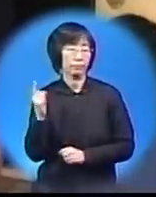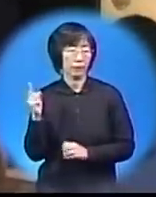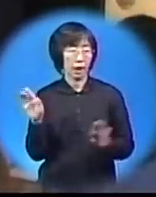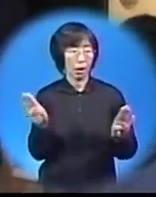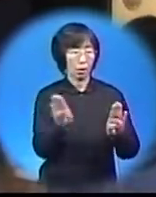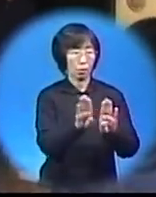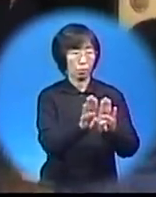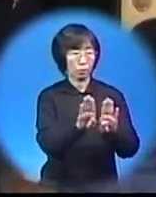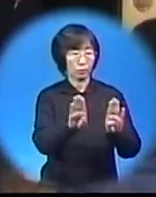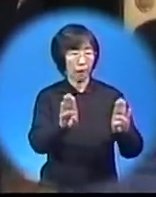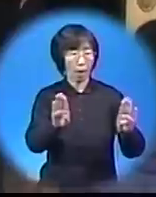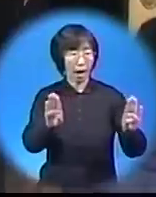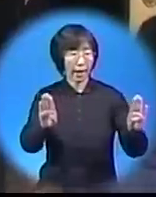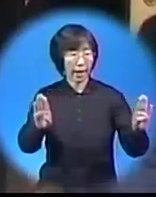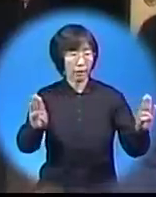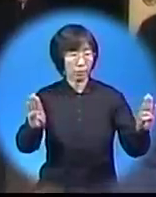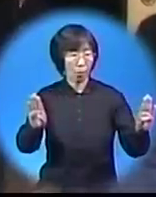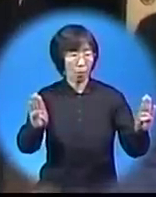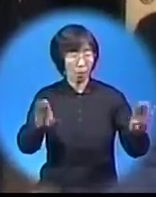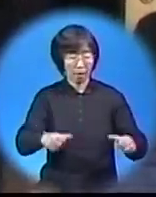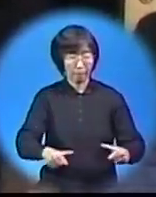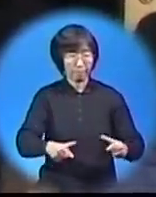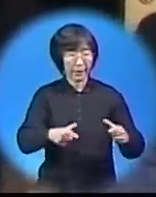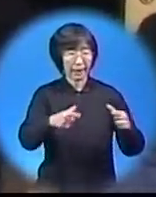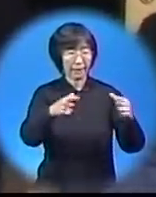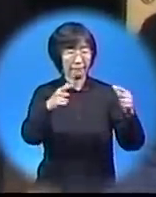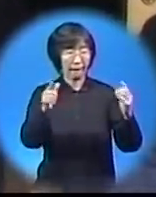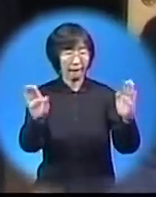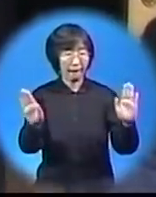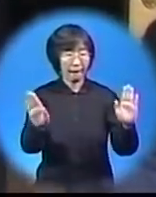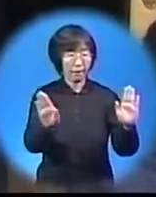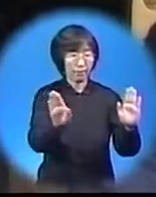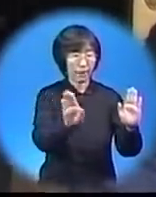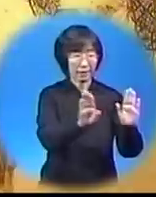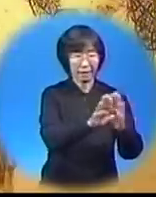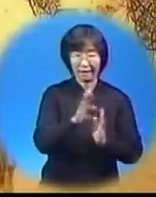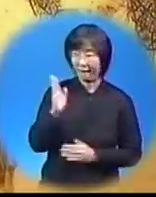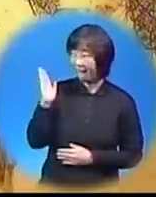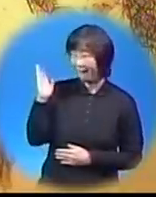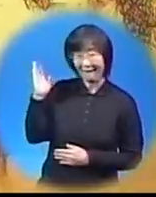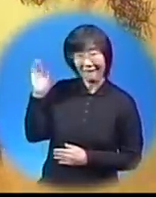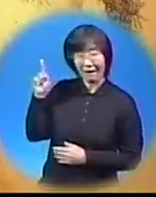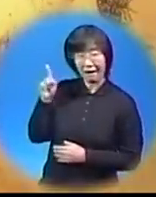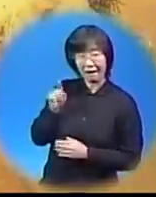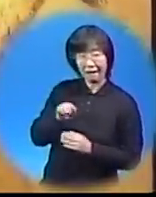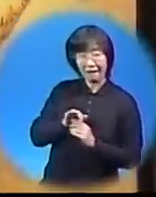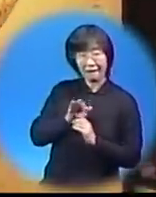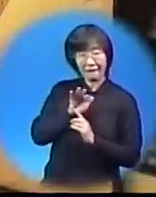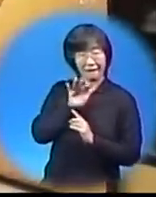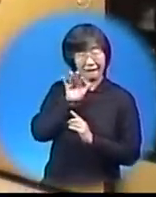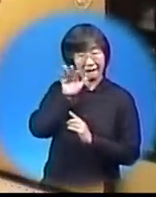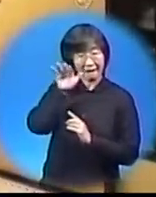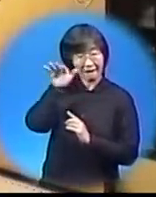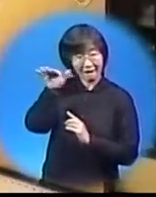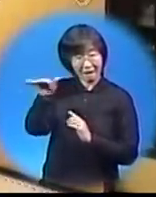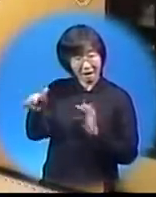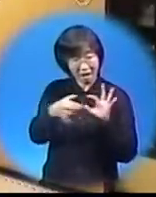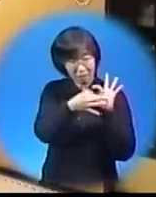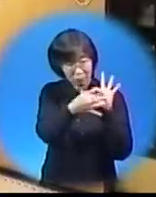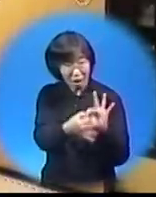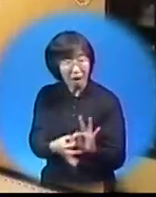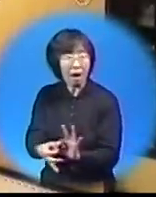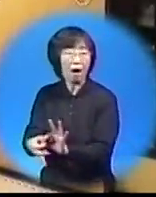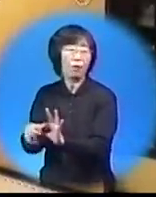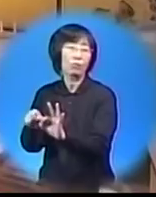こちらの襖を開けますと幹が一本隠れまして、先ほどのこちらの枝はこちらの幹に新たにつながってまいります